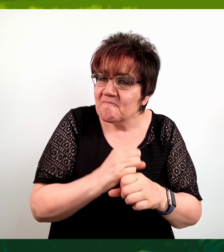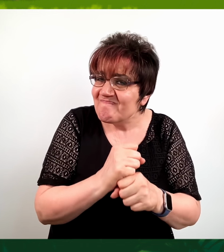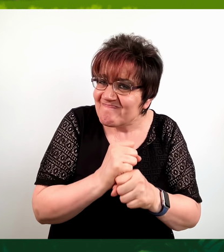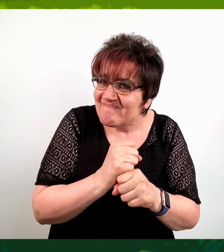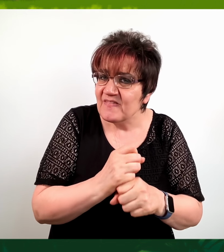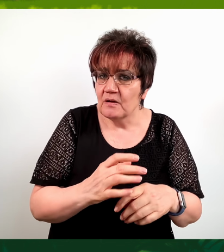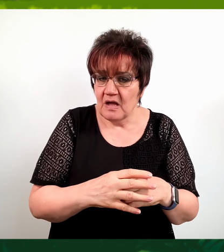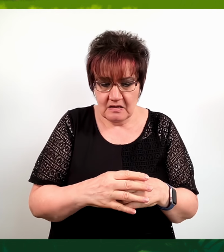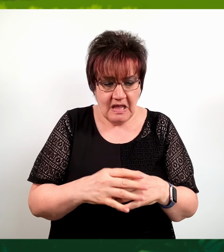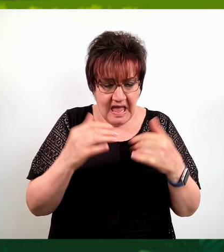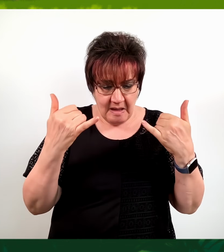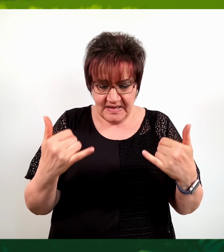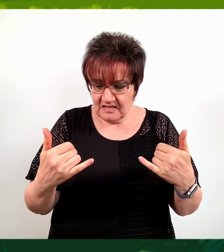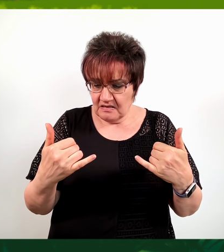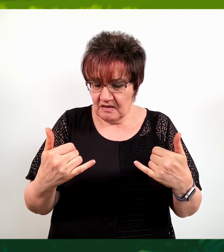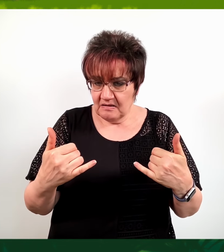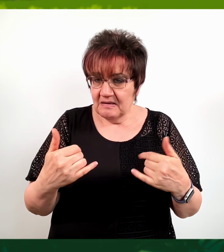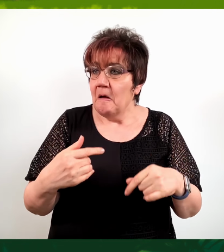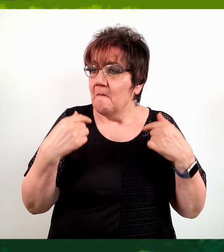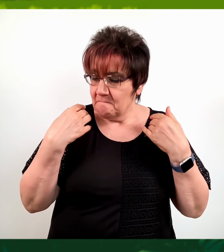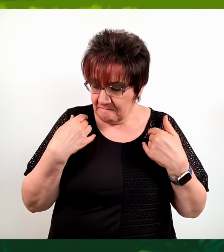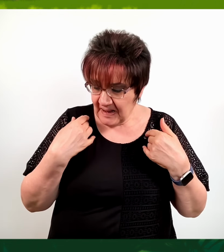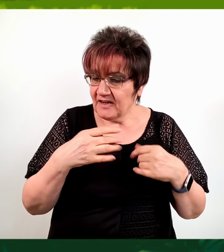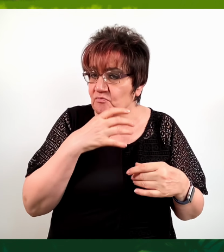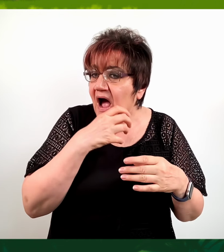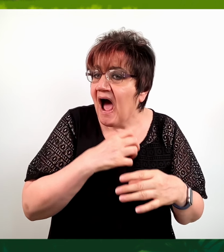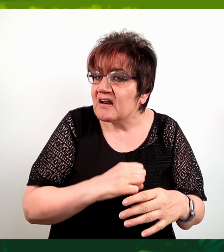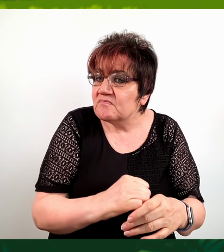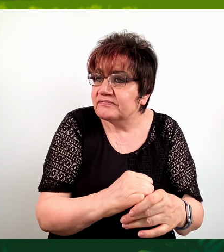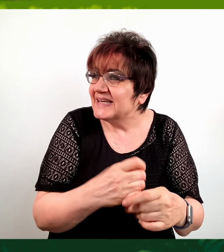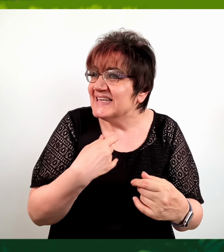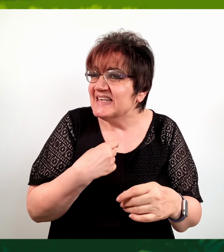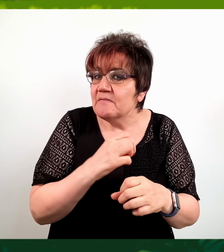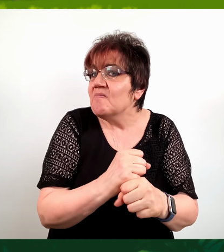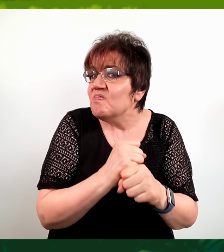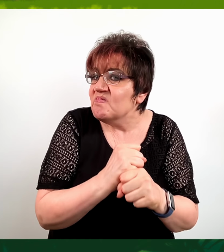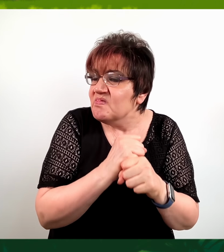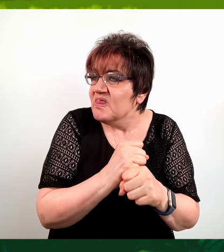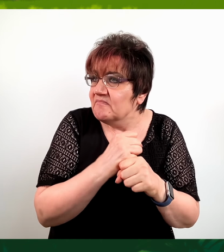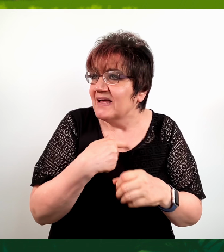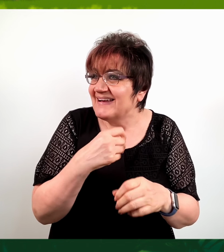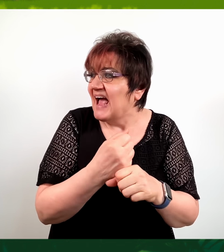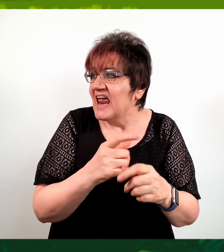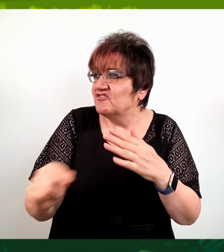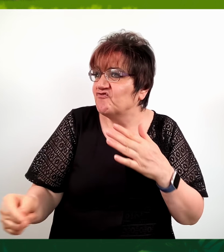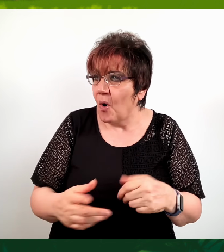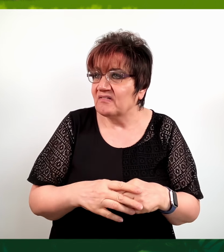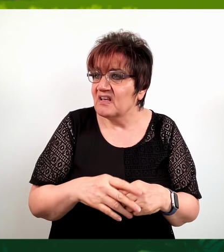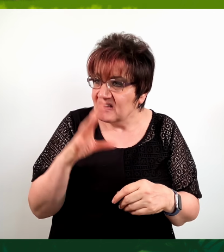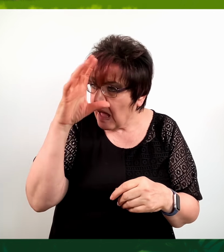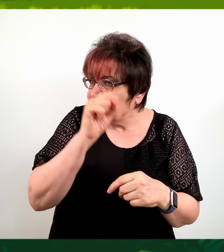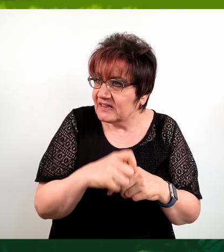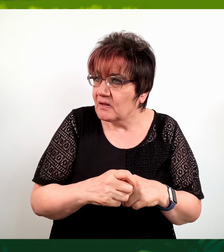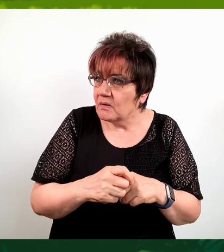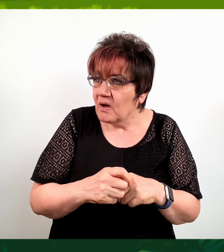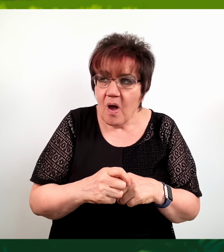Und da mein restlicher Körper an dem Bart hängt, kann ich nun mal nicht weg. Kapiert? Oder kommt ihr da immer noch